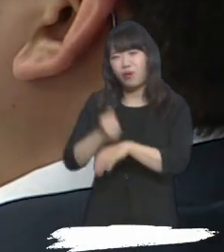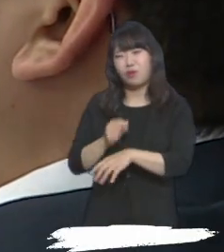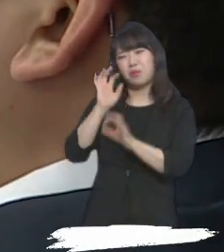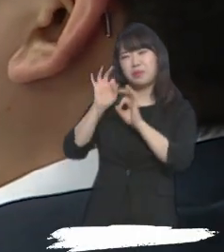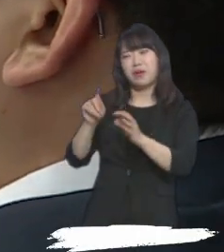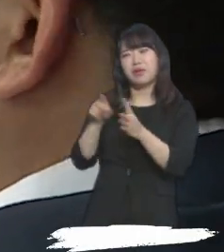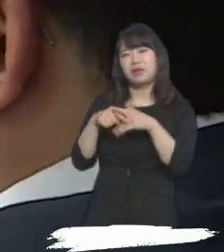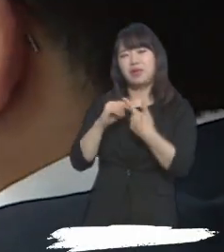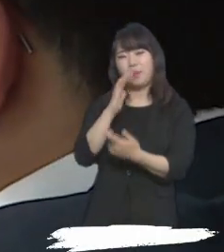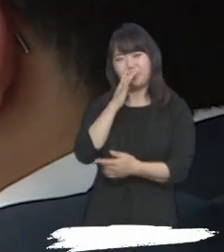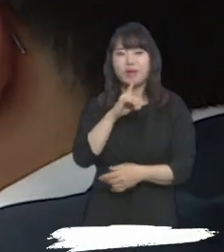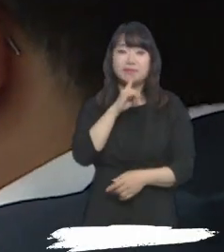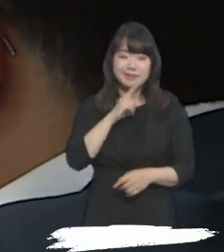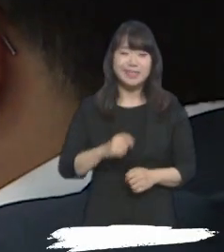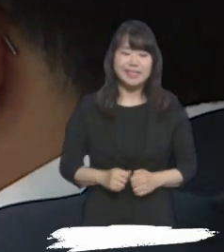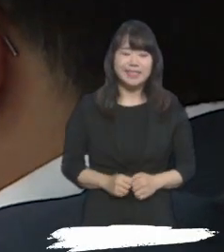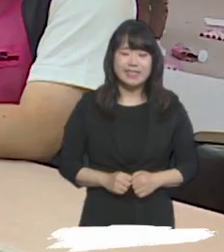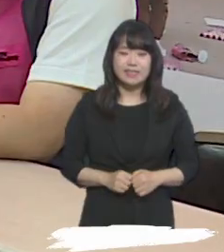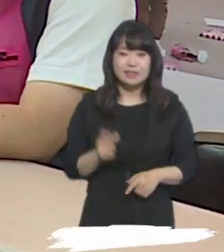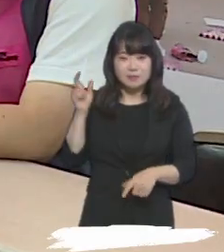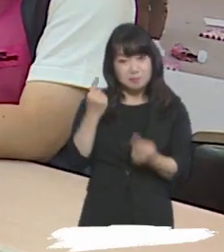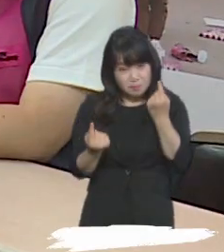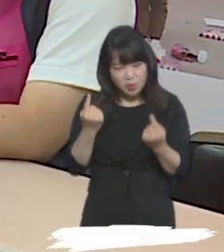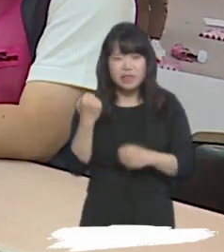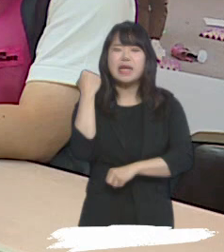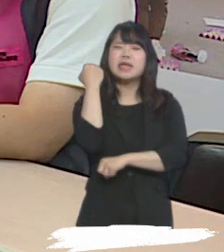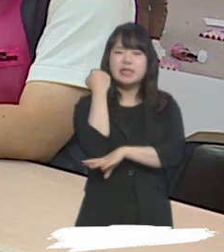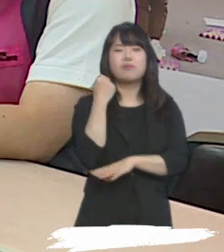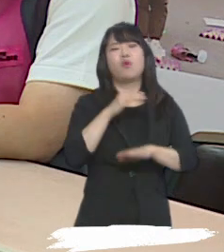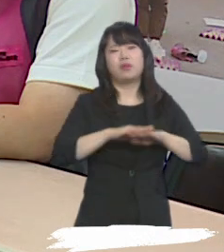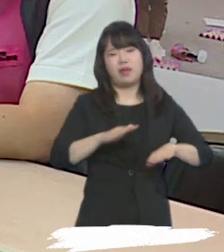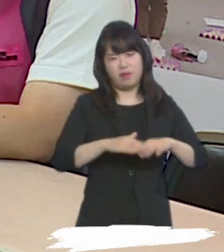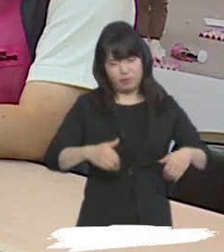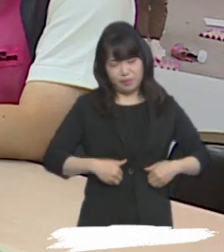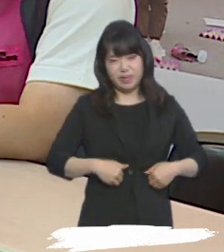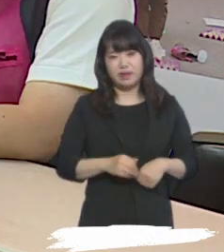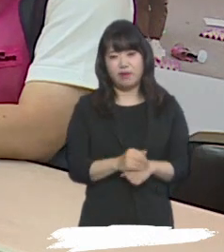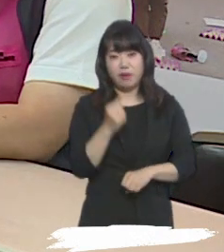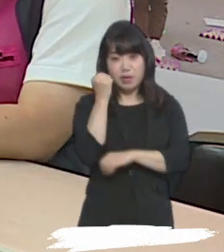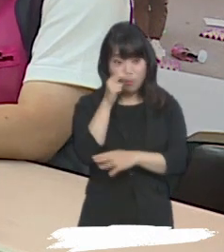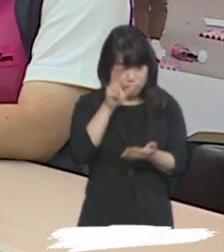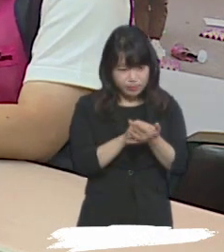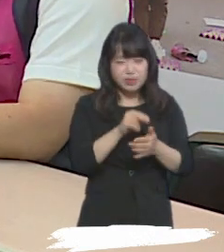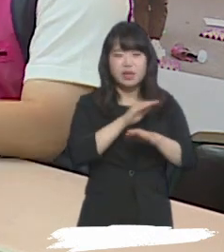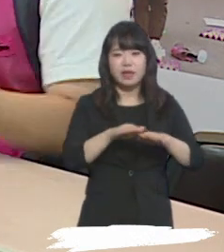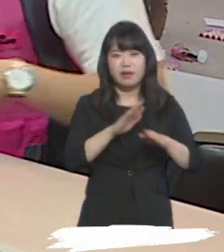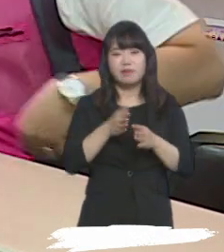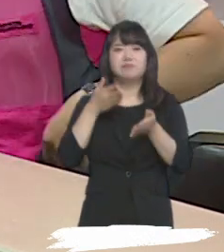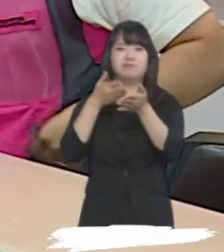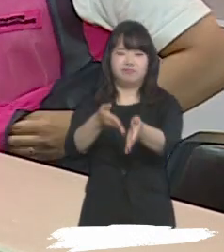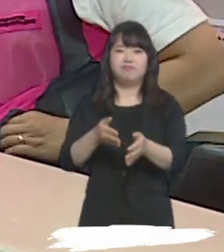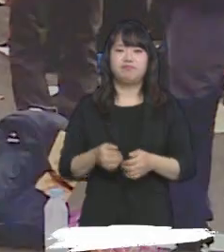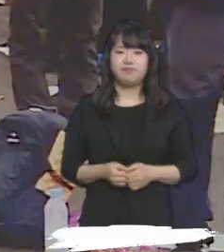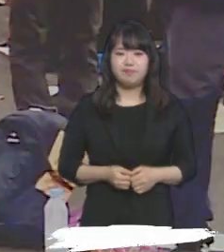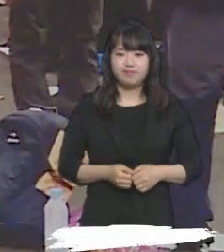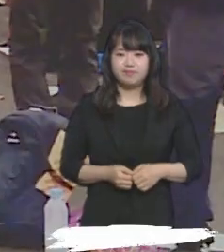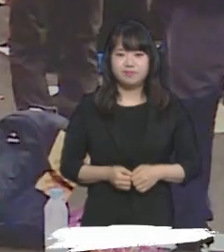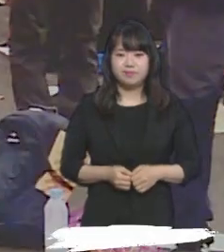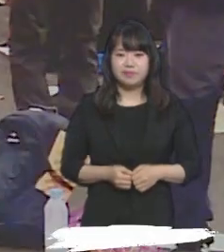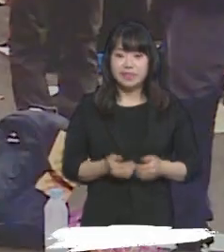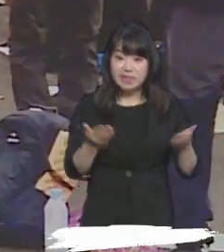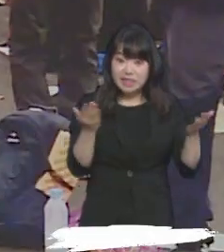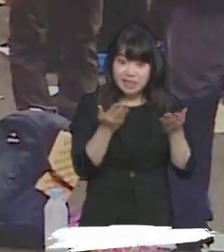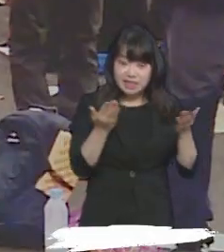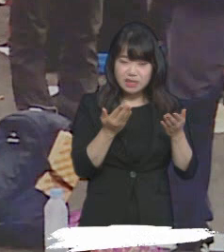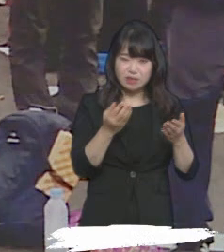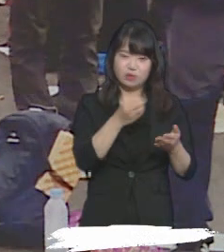상식적이지 않다는 입장입니다. 그것보다 근본적인 문제들이 전반적으로 해결돼야 한다고 주장합니다.